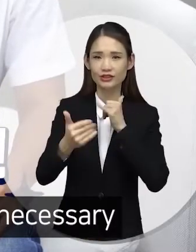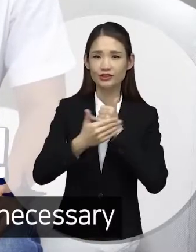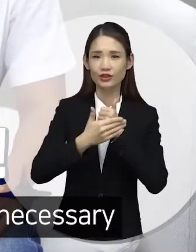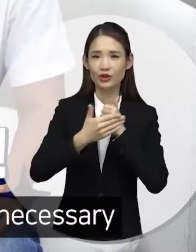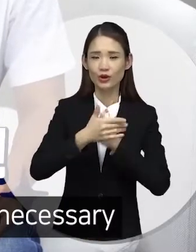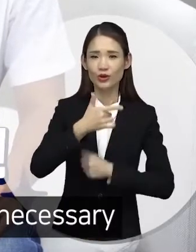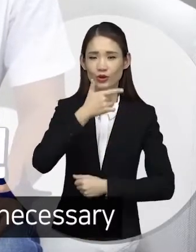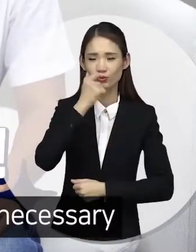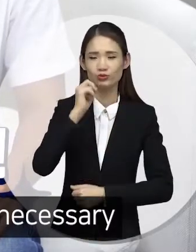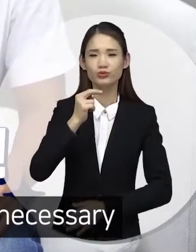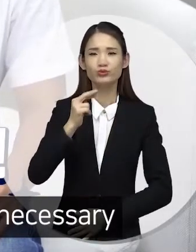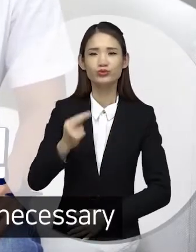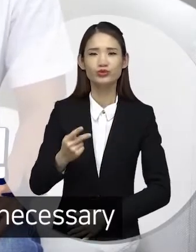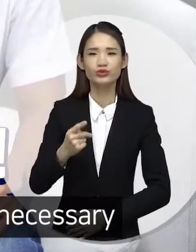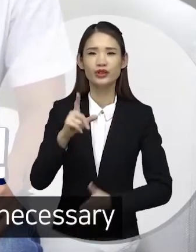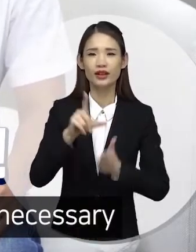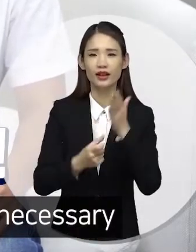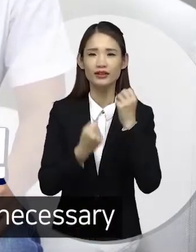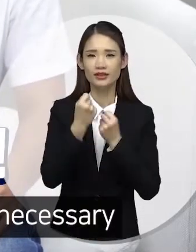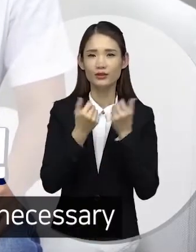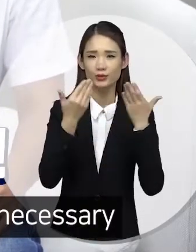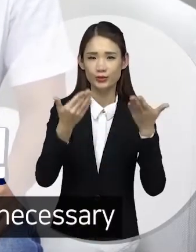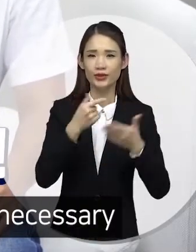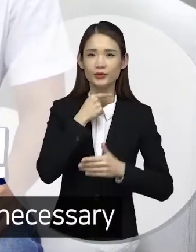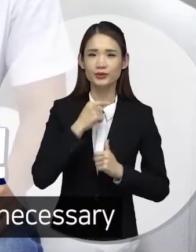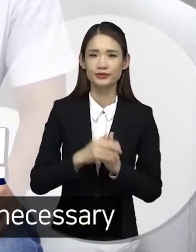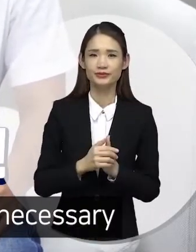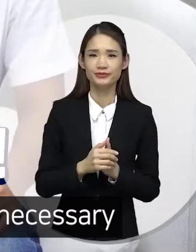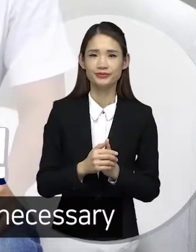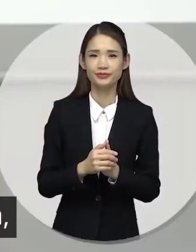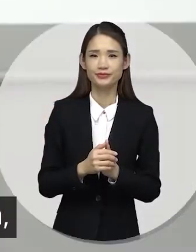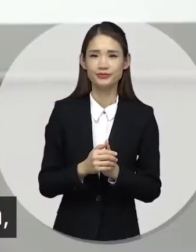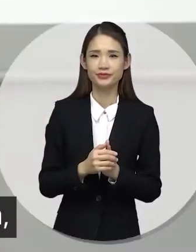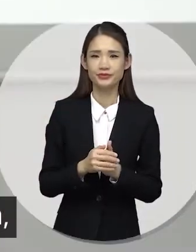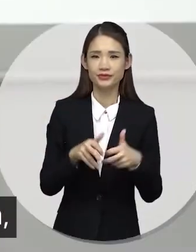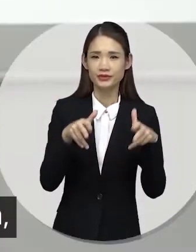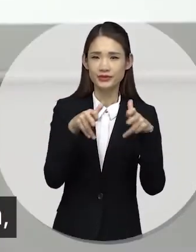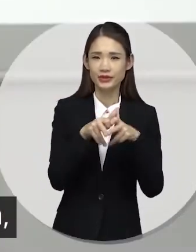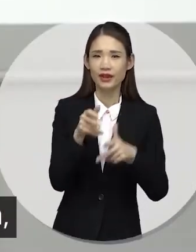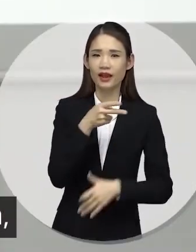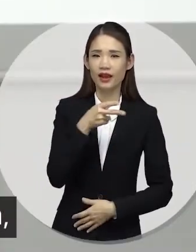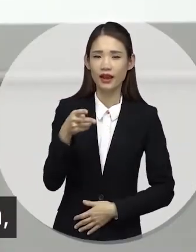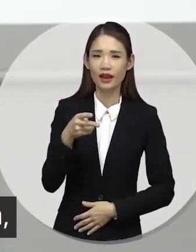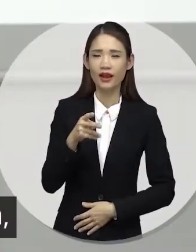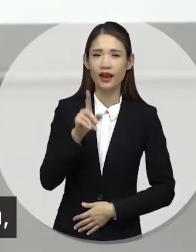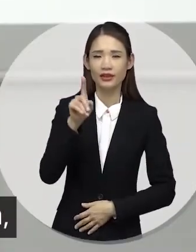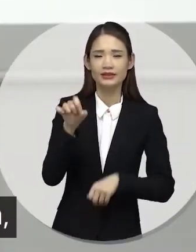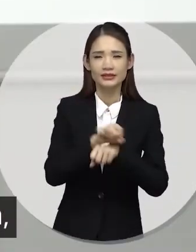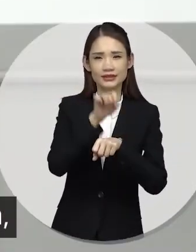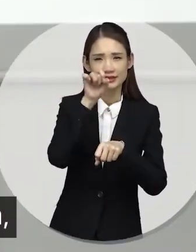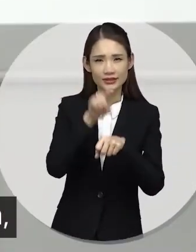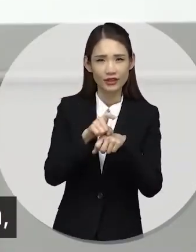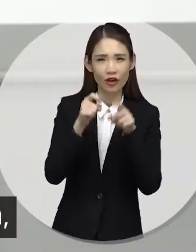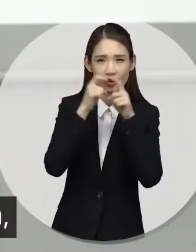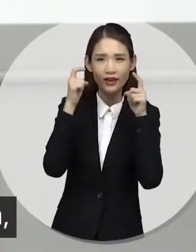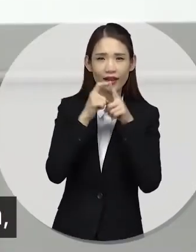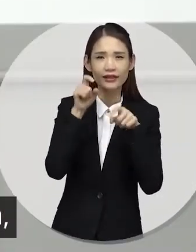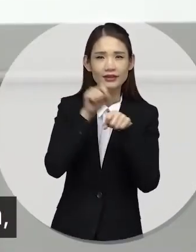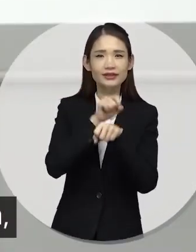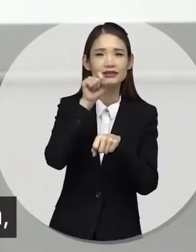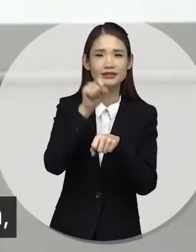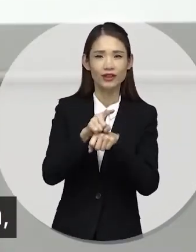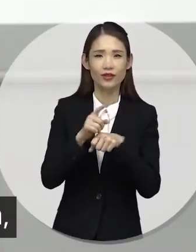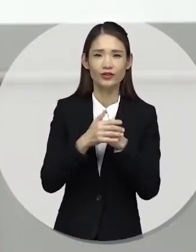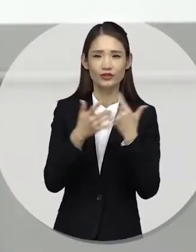지원의 부재 상태가 아닌가라는 말을 꼭 덧붙이고 싶습니다. 장애라는 것 자체가 하나의 개성으로서 올